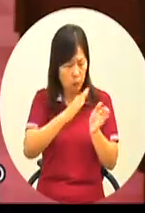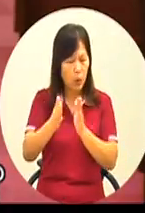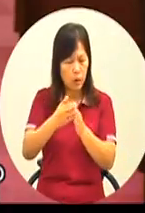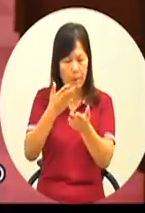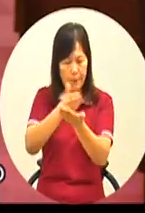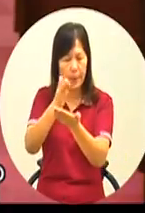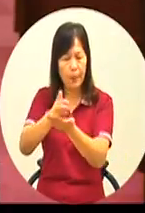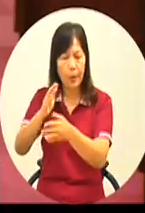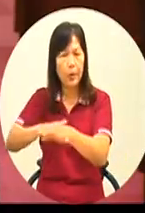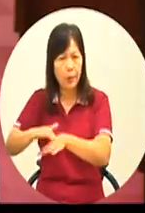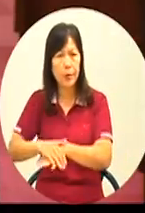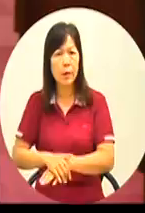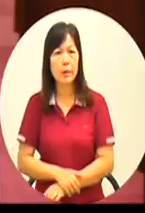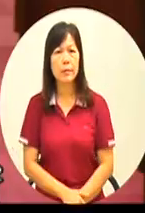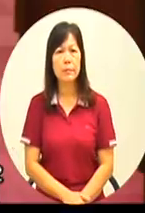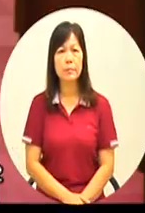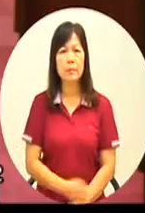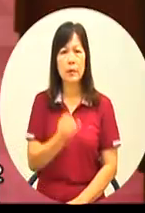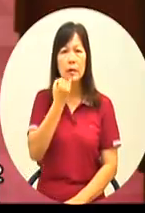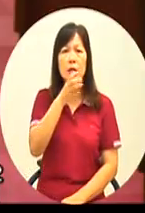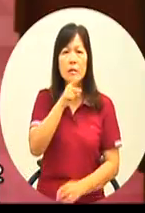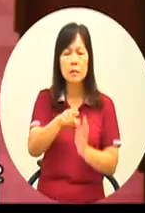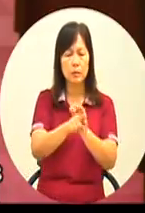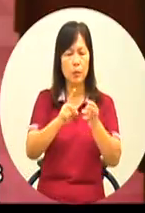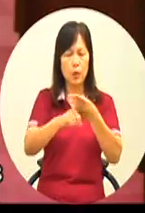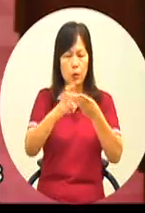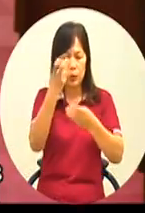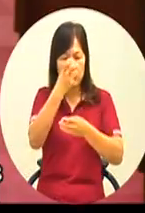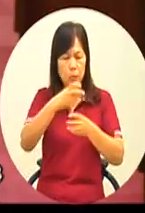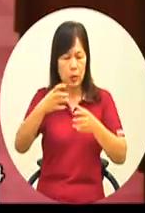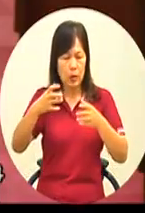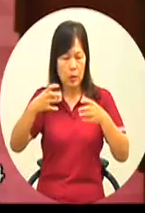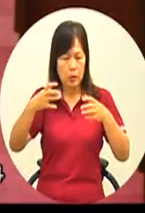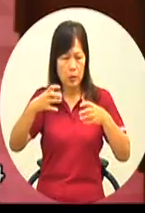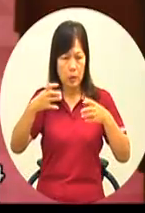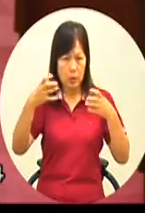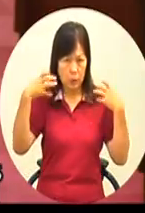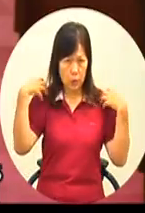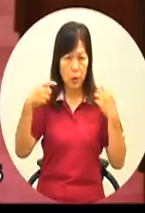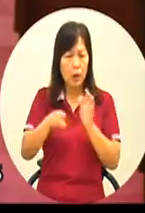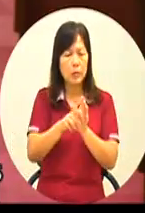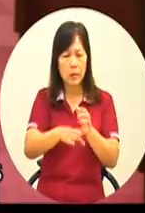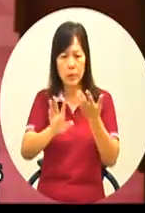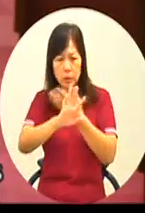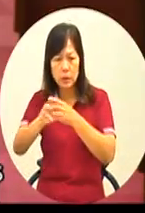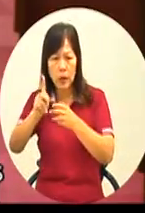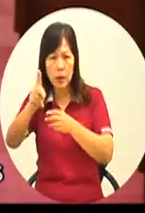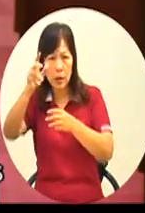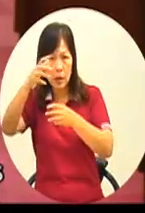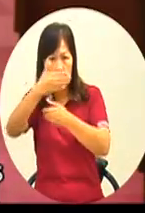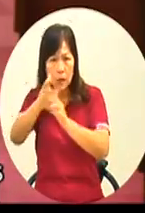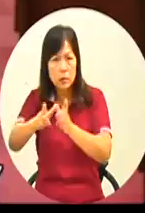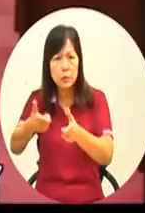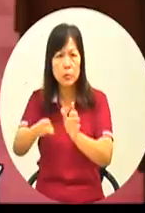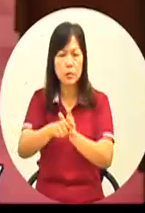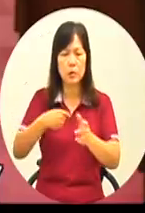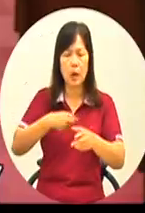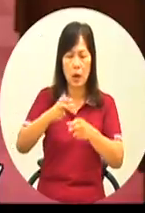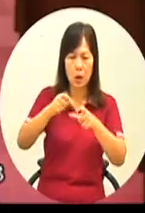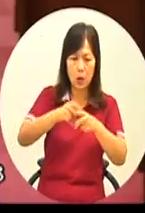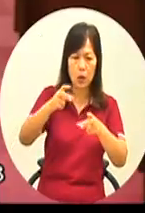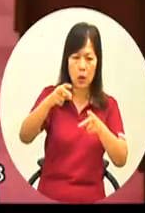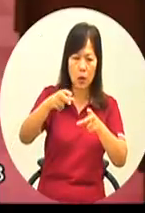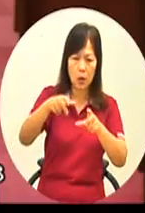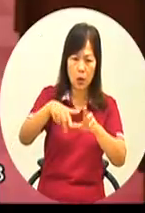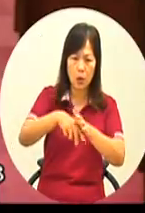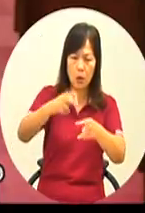除。但是恁是目的性管理主管之外，不管别科室的别局室，对不对？咱公司的伊就是讲有当时啊，公司来来去去的，一间